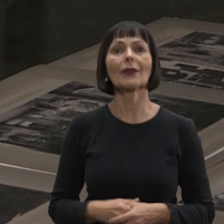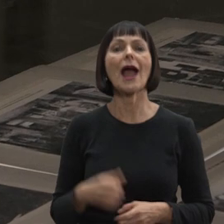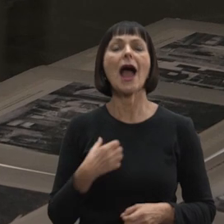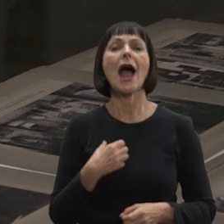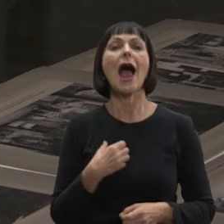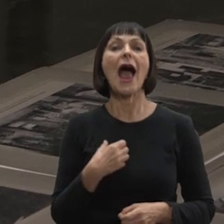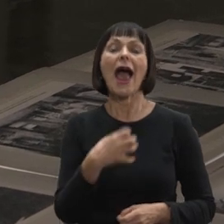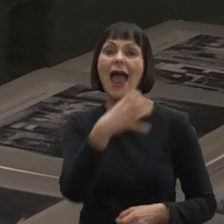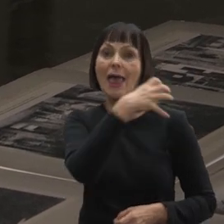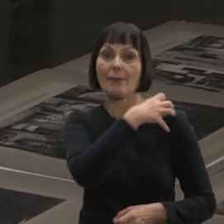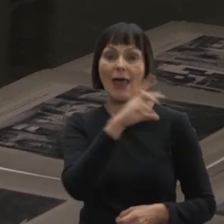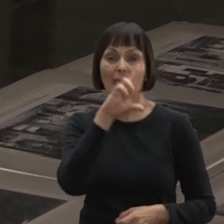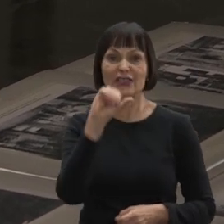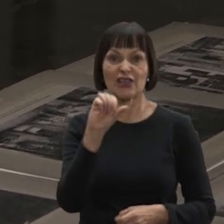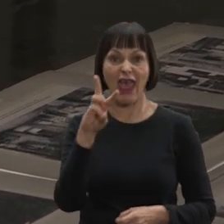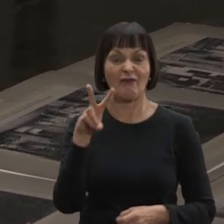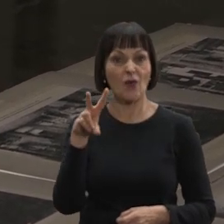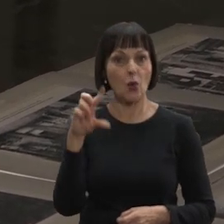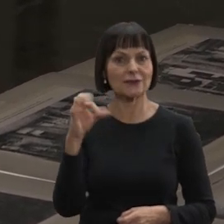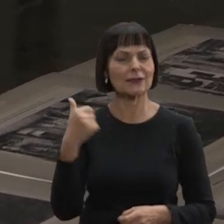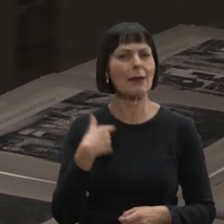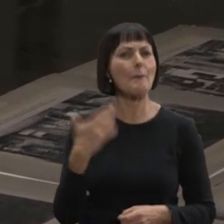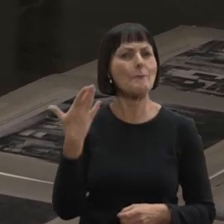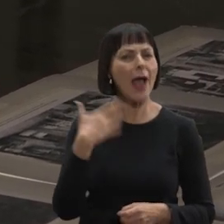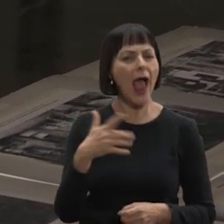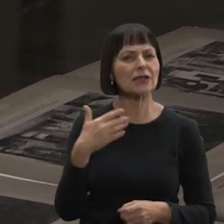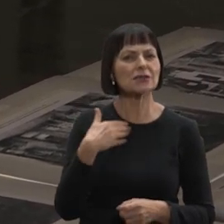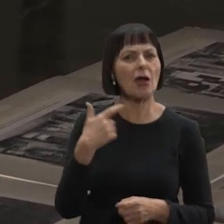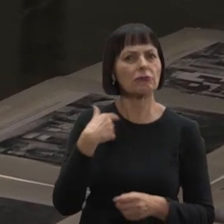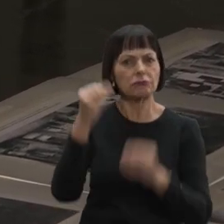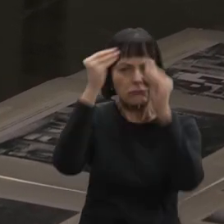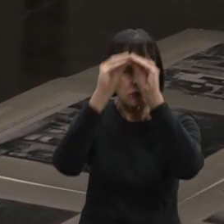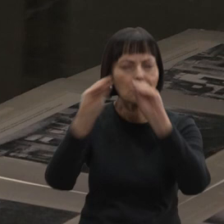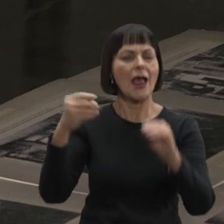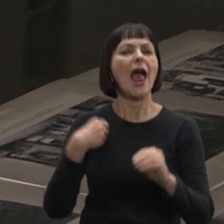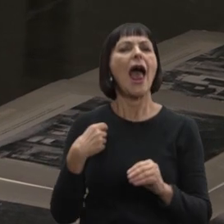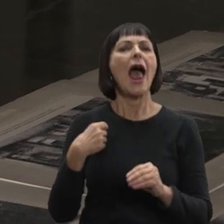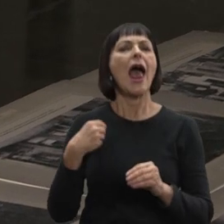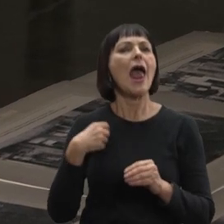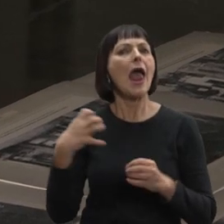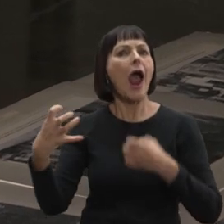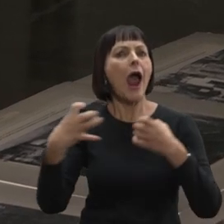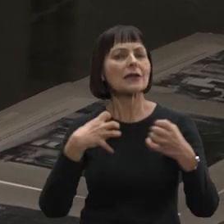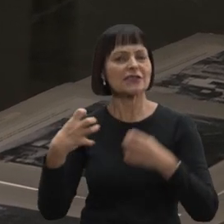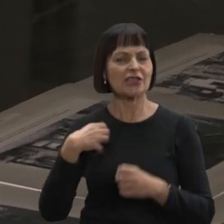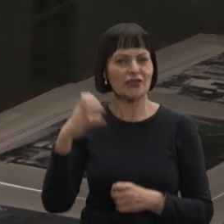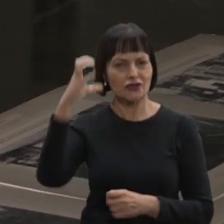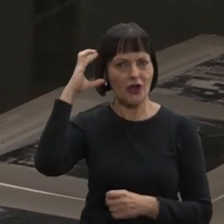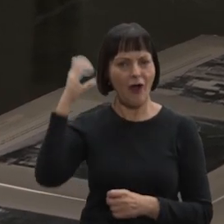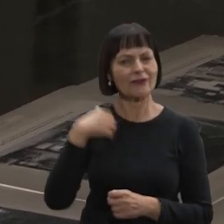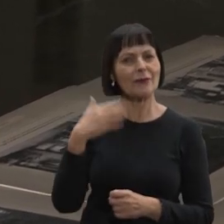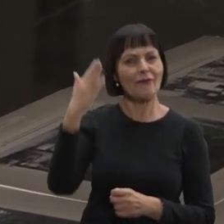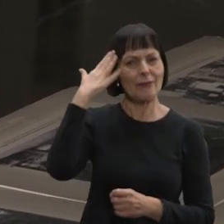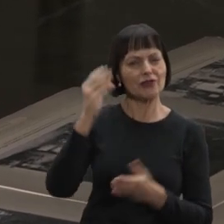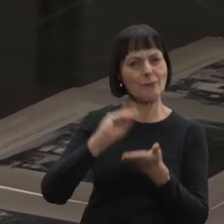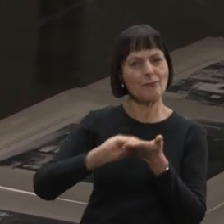Rzewuski był niewątpliwie, bardzo cenił twórczość Czechowicza. Znane są przekazy,